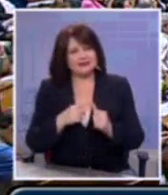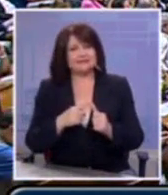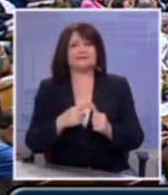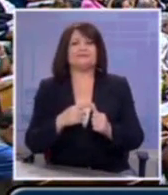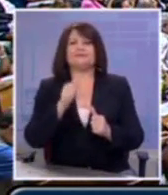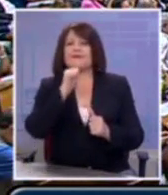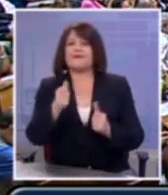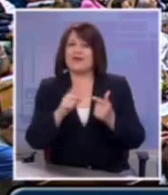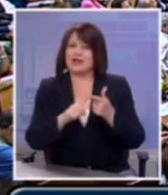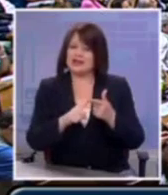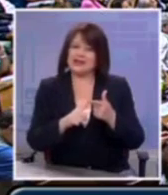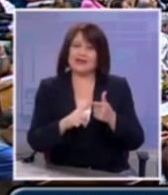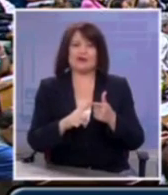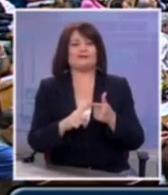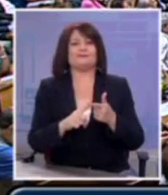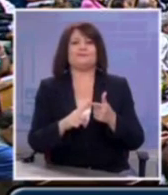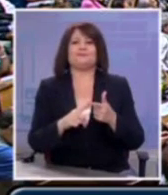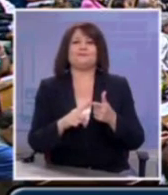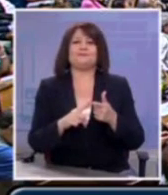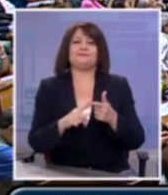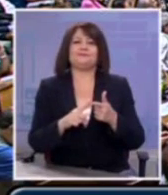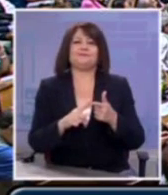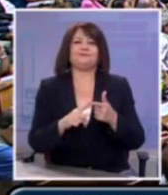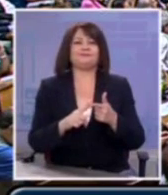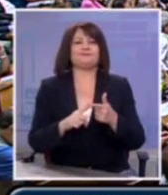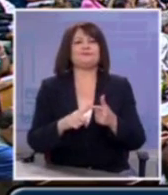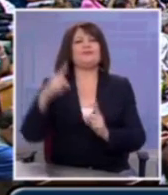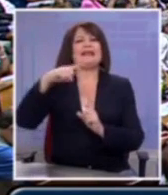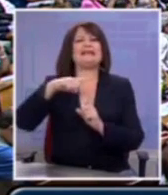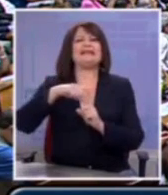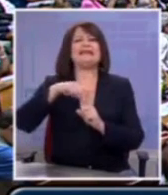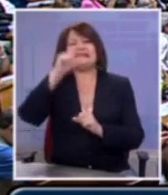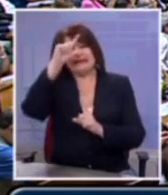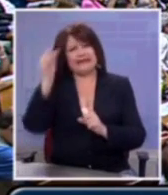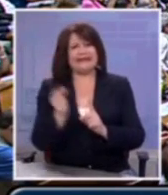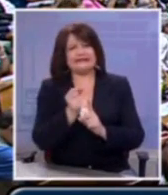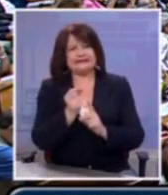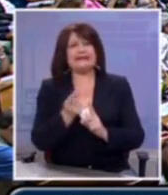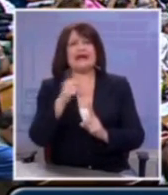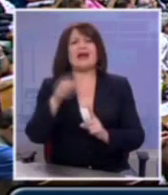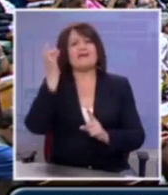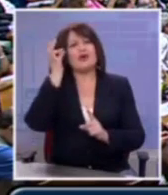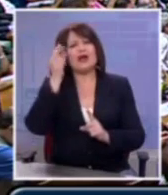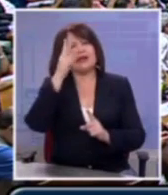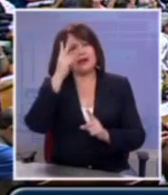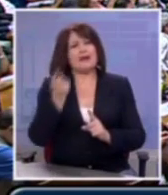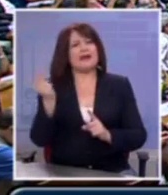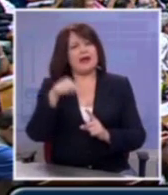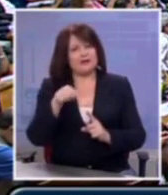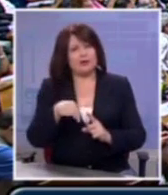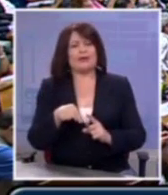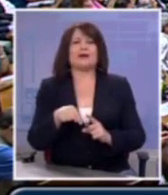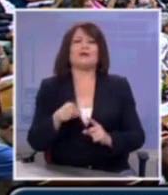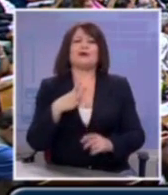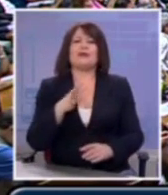το Βέλγιο, από την Τινησία, θα έχουμε αύριο και από τη Γαλλία, από τη Γερμανία. Θέλω